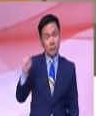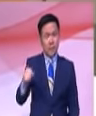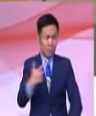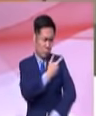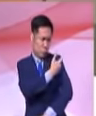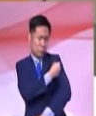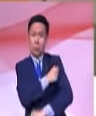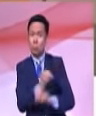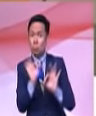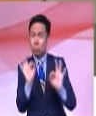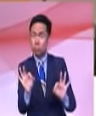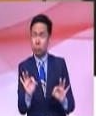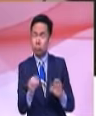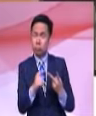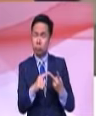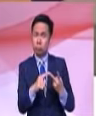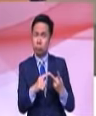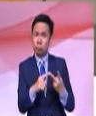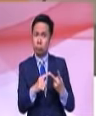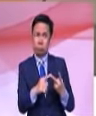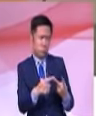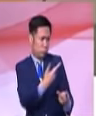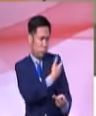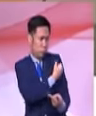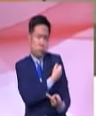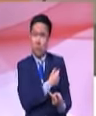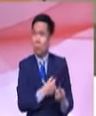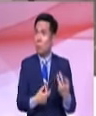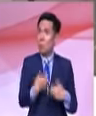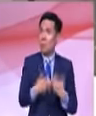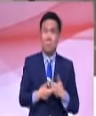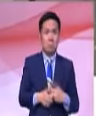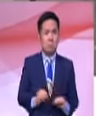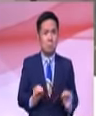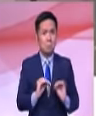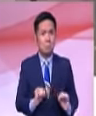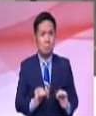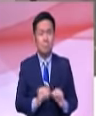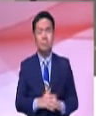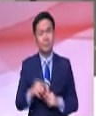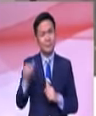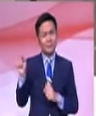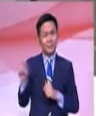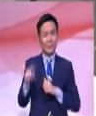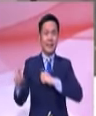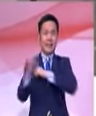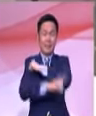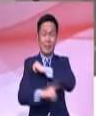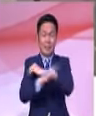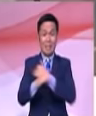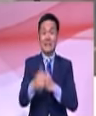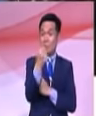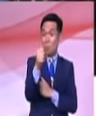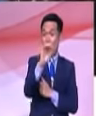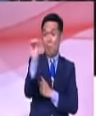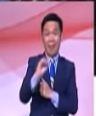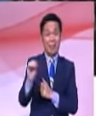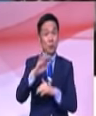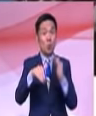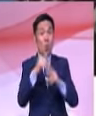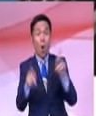baik dan tidak ada kesan yang memudaratkan. Program vaksinasi di daerah berkenaan menyasarkan 10% daripada jumlah